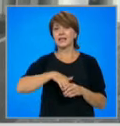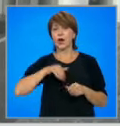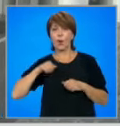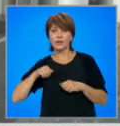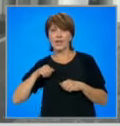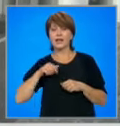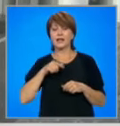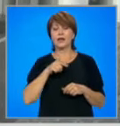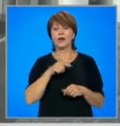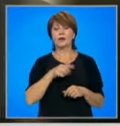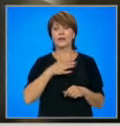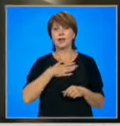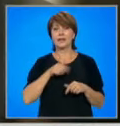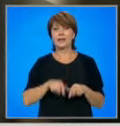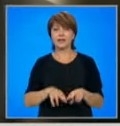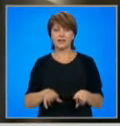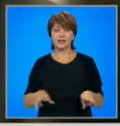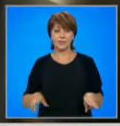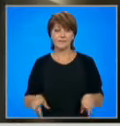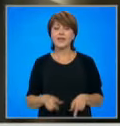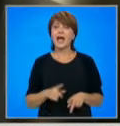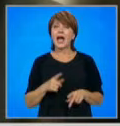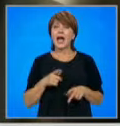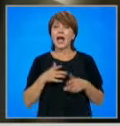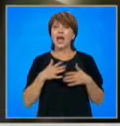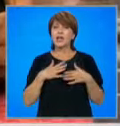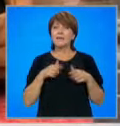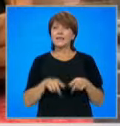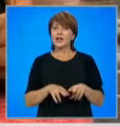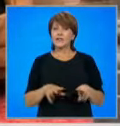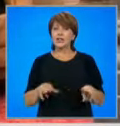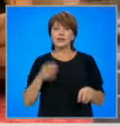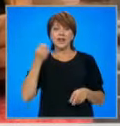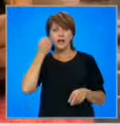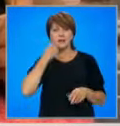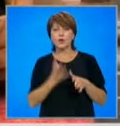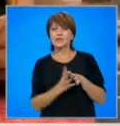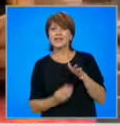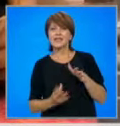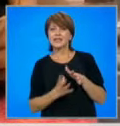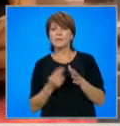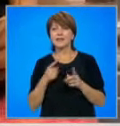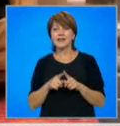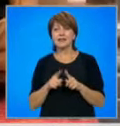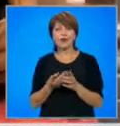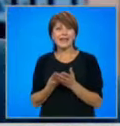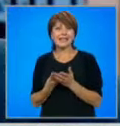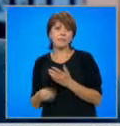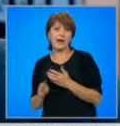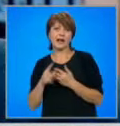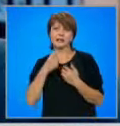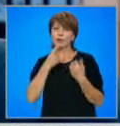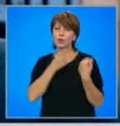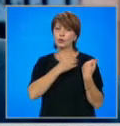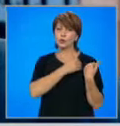такъв народ и невъзможността да направим кабинет. Според Христо Иванов, Има такъв народ използват записа, за да избягат от отговорност. Ако